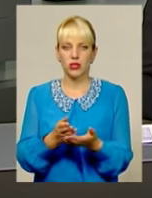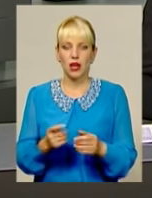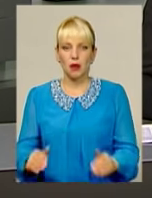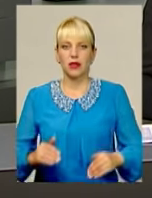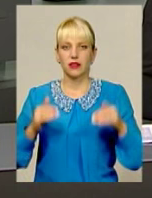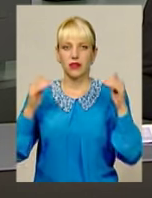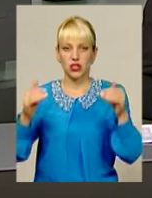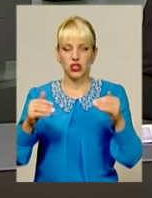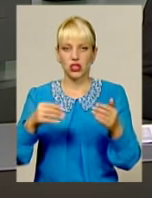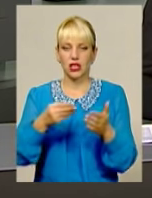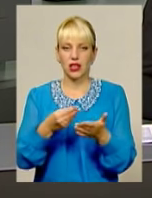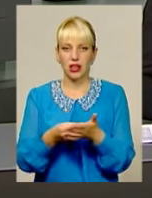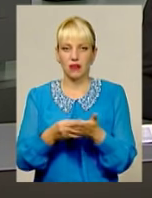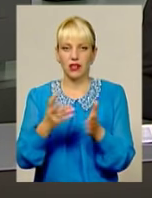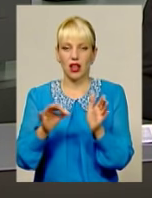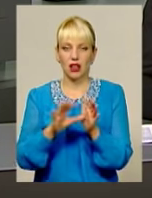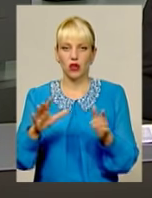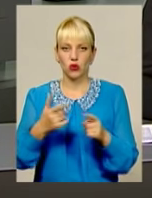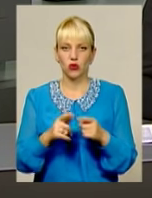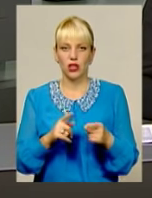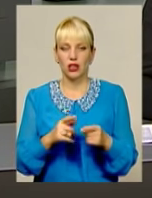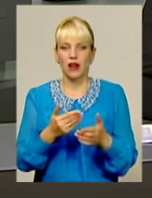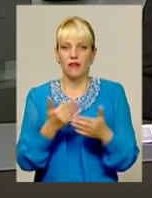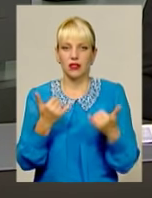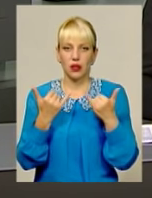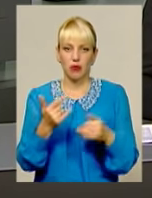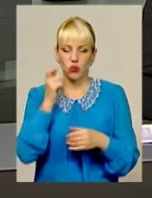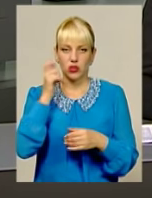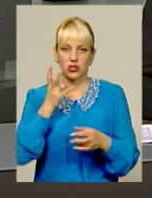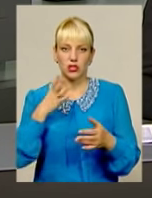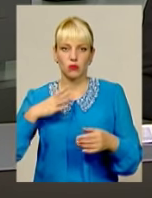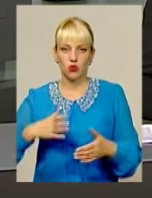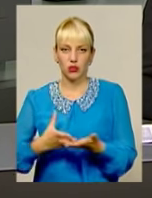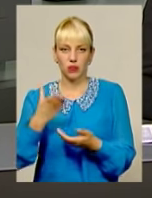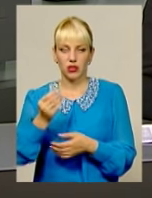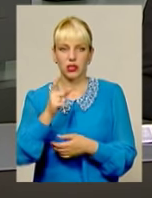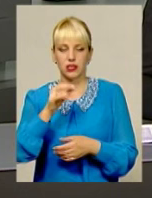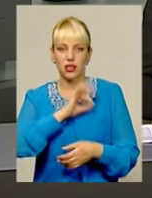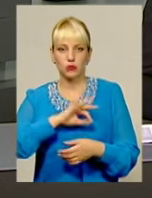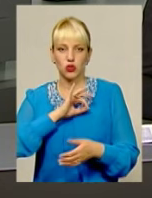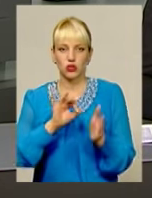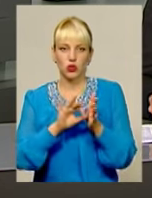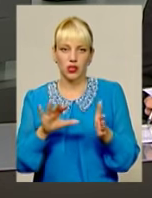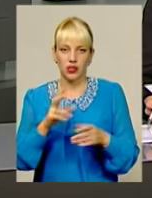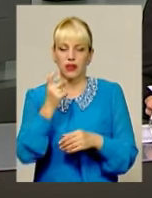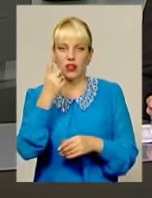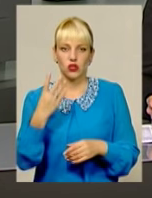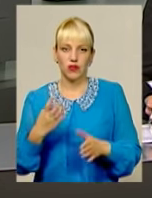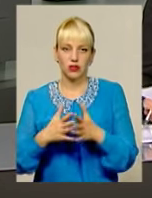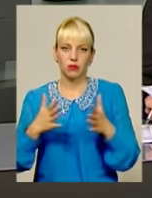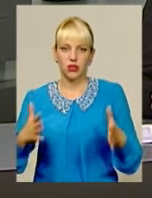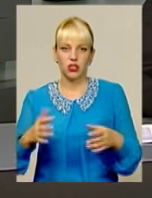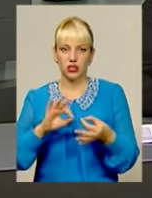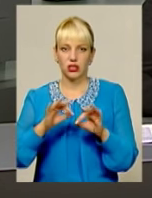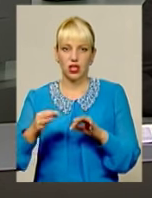підвищила тарифи на електроенергію. Тож, відтепер українці змушені платити за спожиту електроенергію на чверть більше.